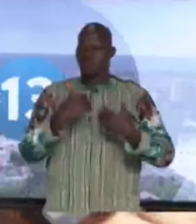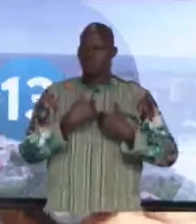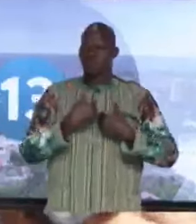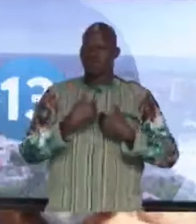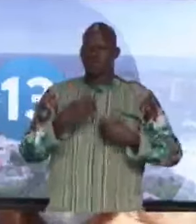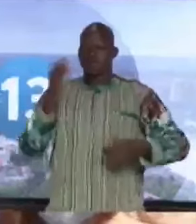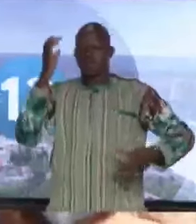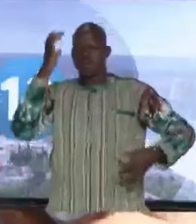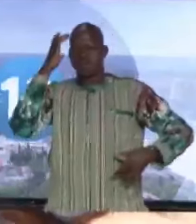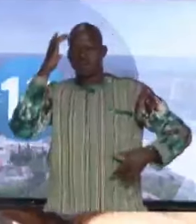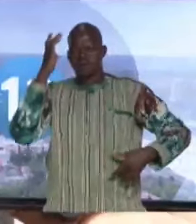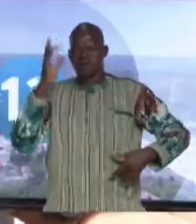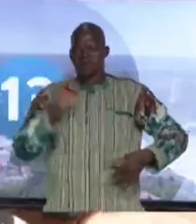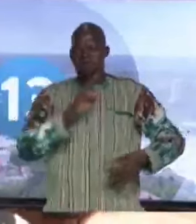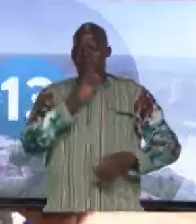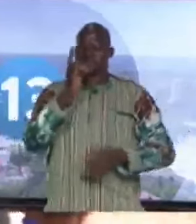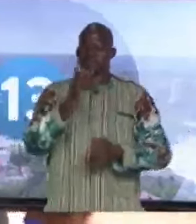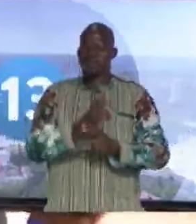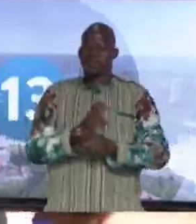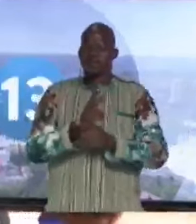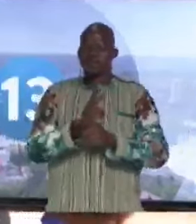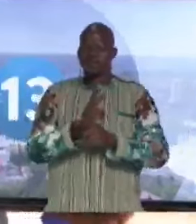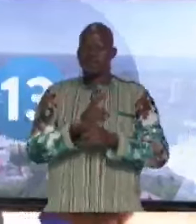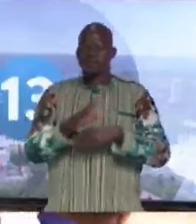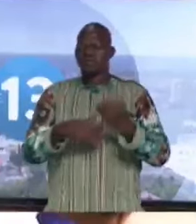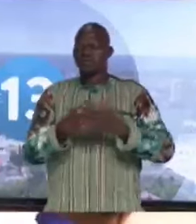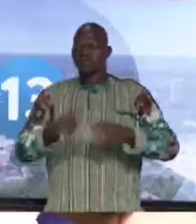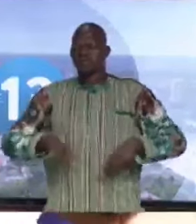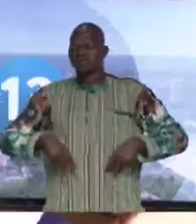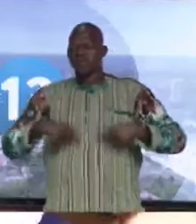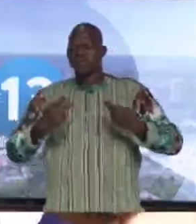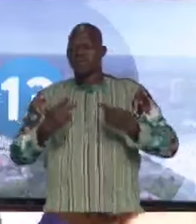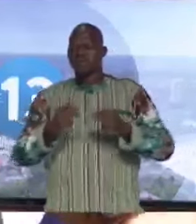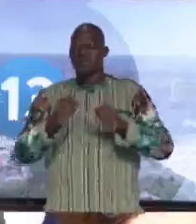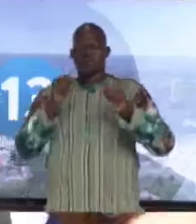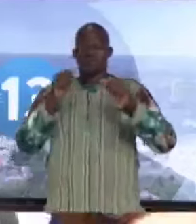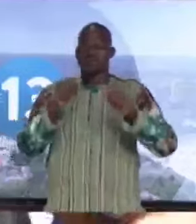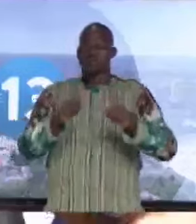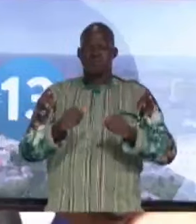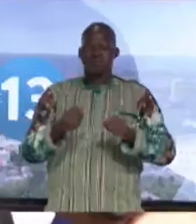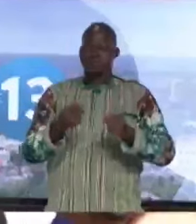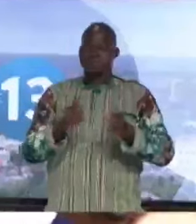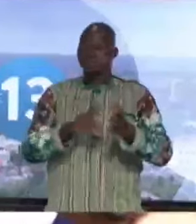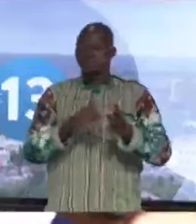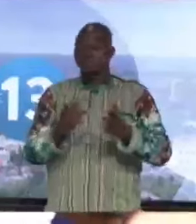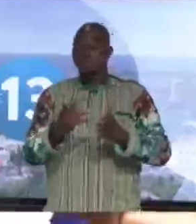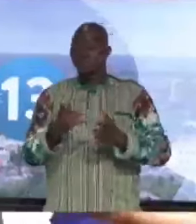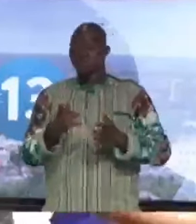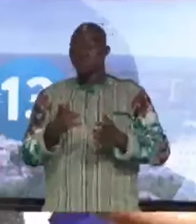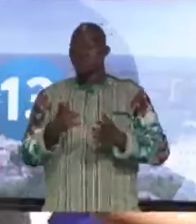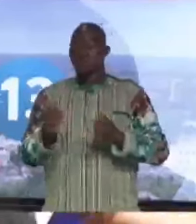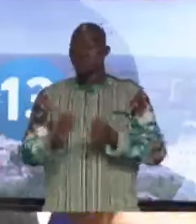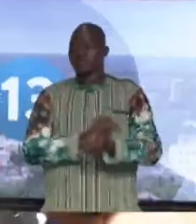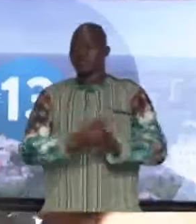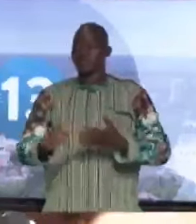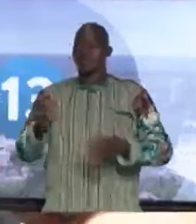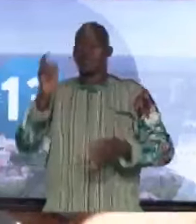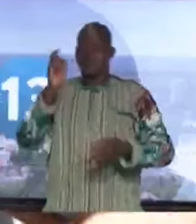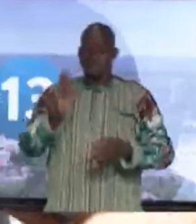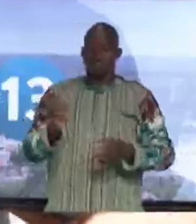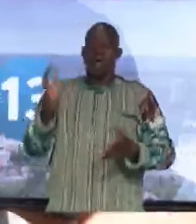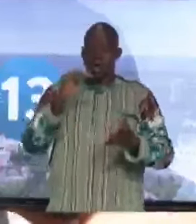vous n'êtes pas sûr que vous allez la garder toute votre vie. Pour un rien, la fistule peut tomber en panne. Il faut reprendre. Il faut encore 250